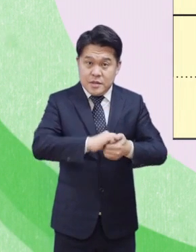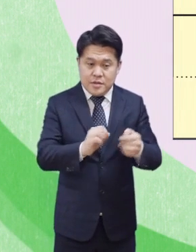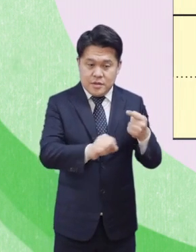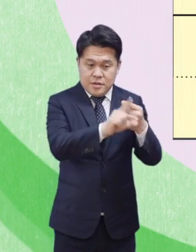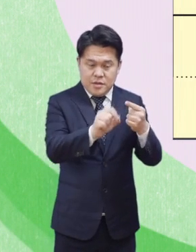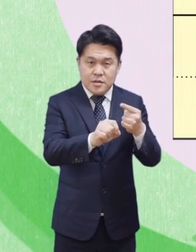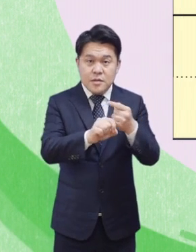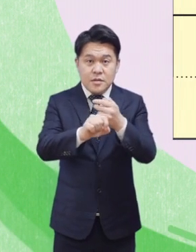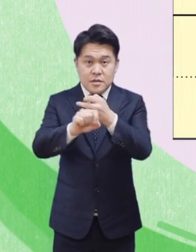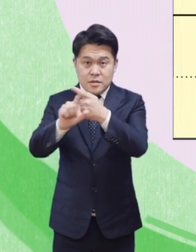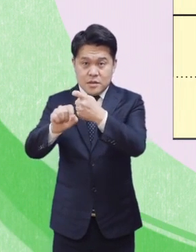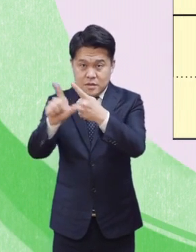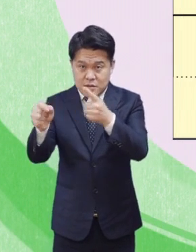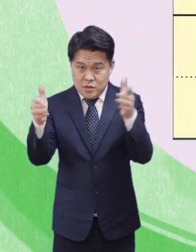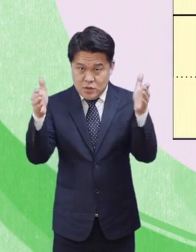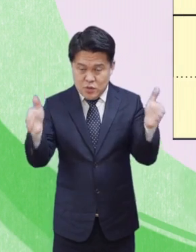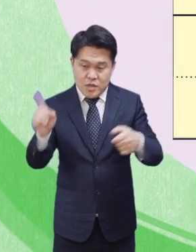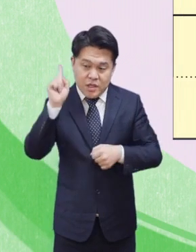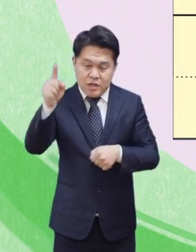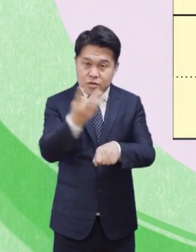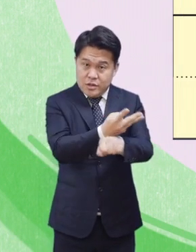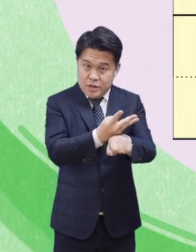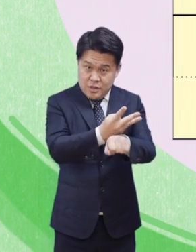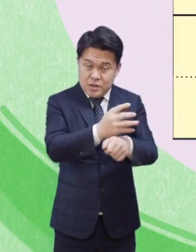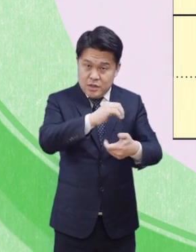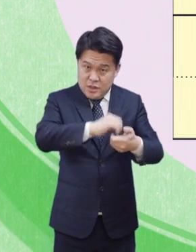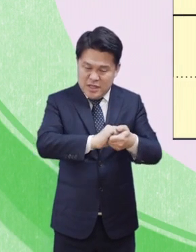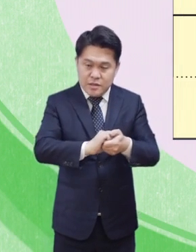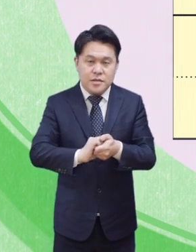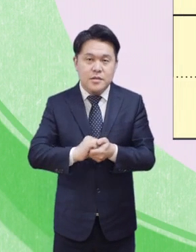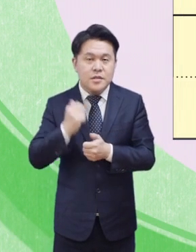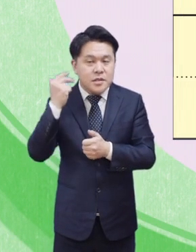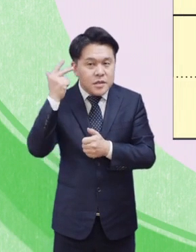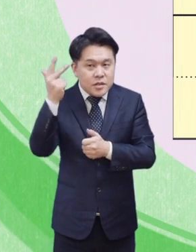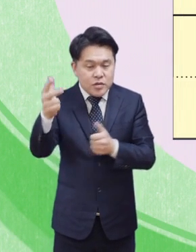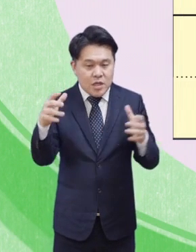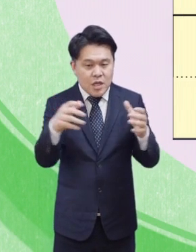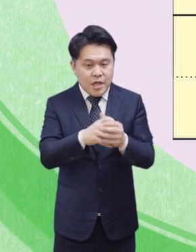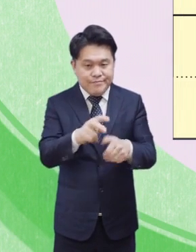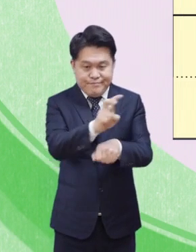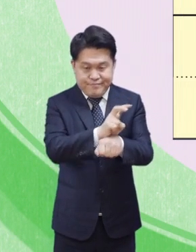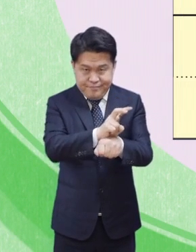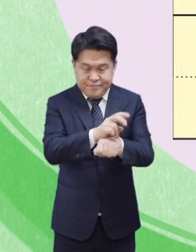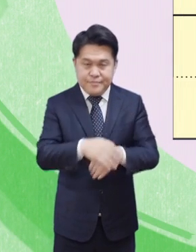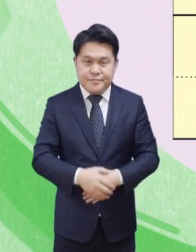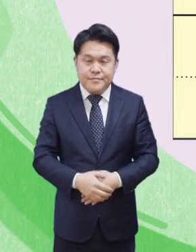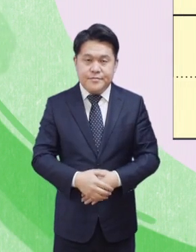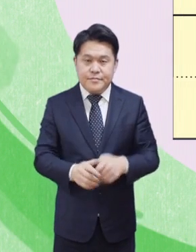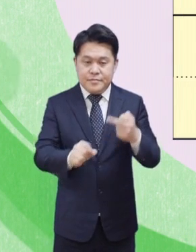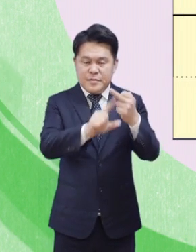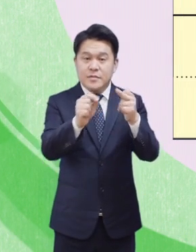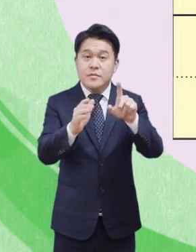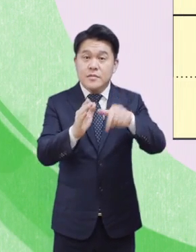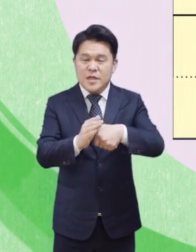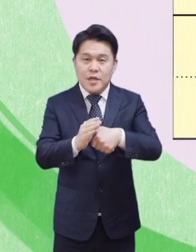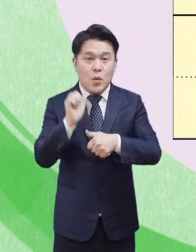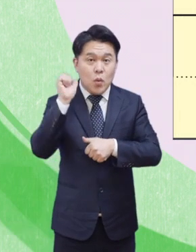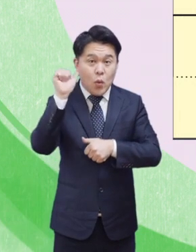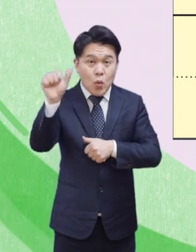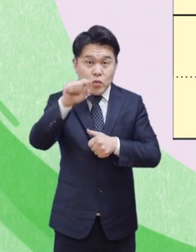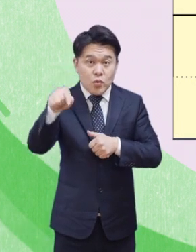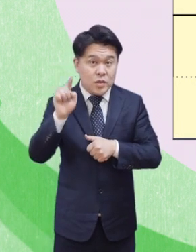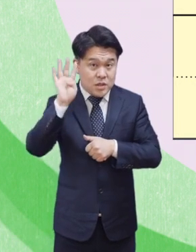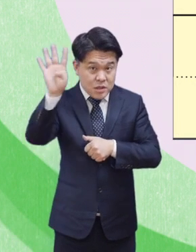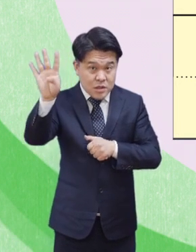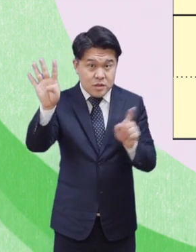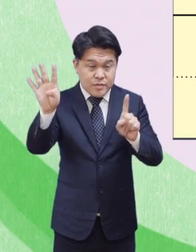1월에서 11월까지 1일 4시간, 일주일에 총 20시간 근무를 하고 12월에는 주 5일 중